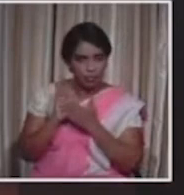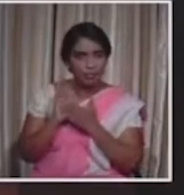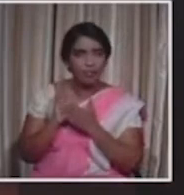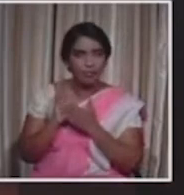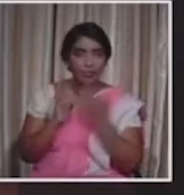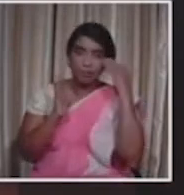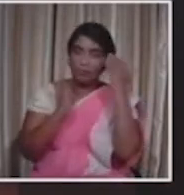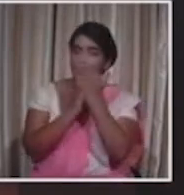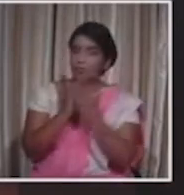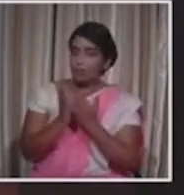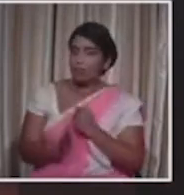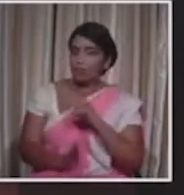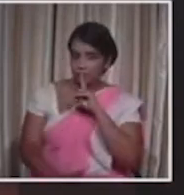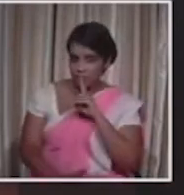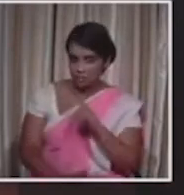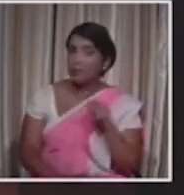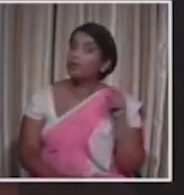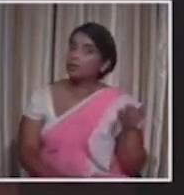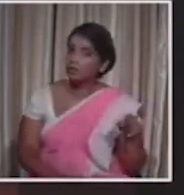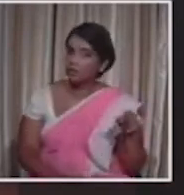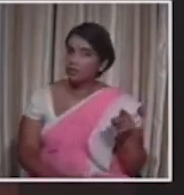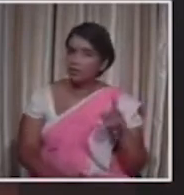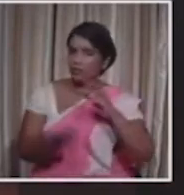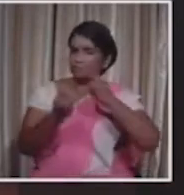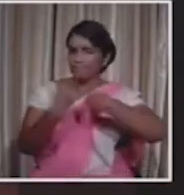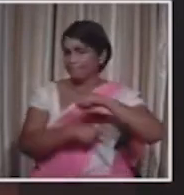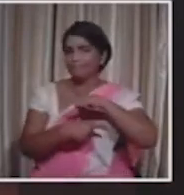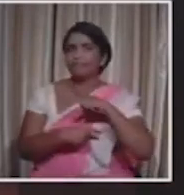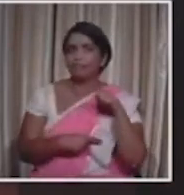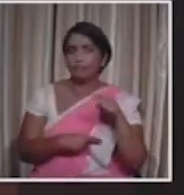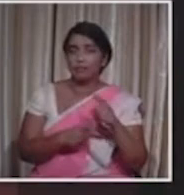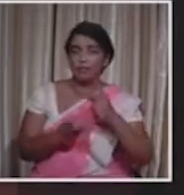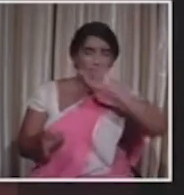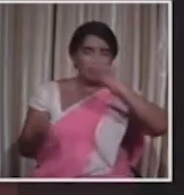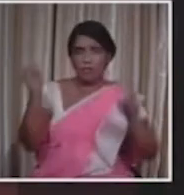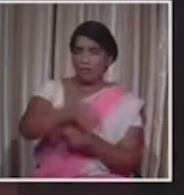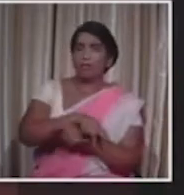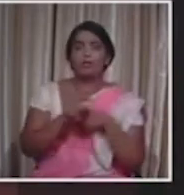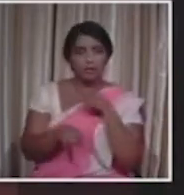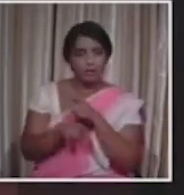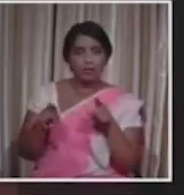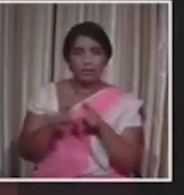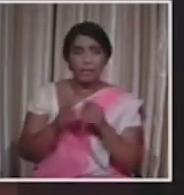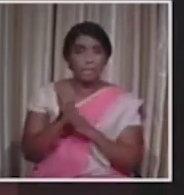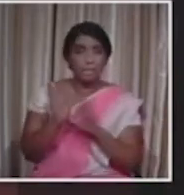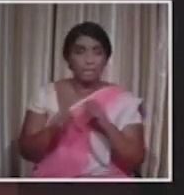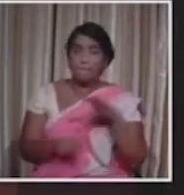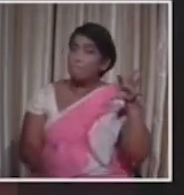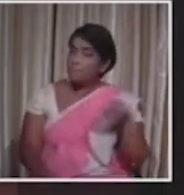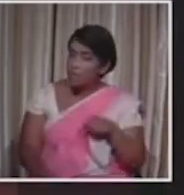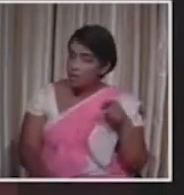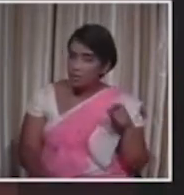කරුණු ඉදිරිපත් කරනකොට ඒක විකෘති කරලා ඒක උඩු යටිකුරු කරලා මාධ්‍ය භාවිතා